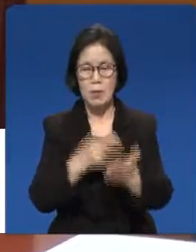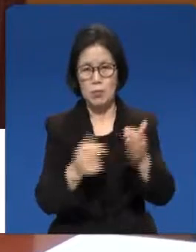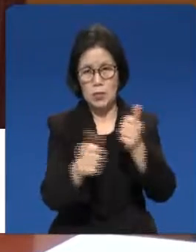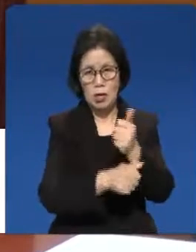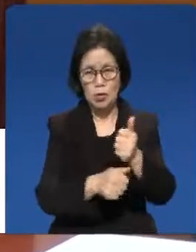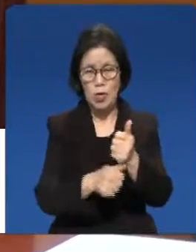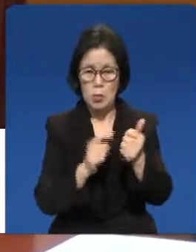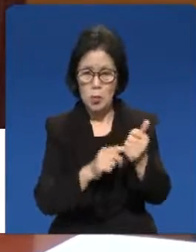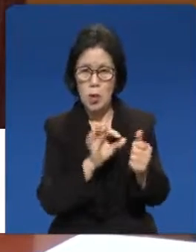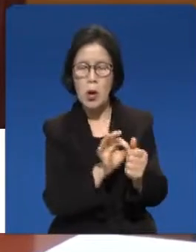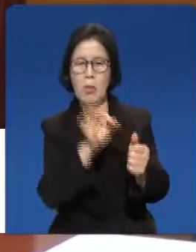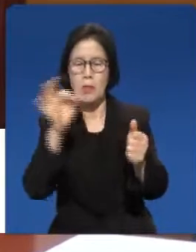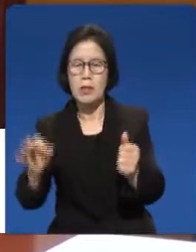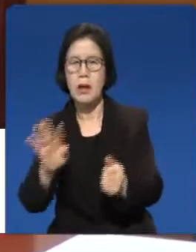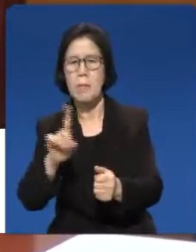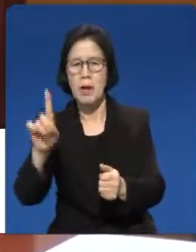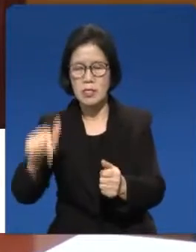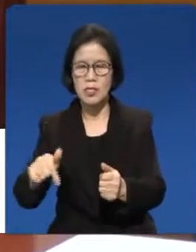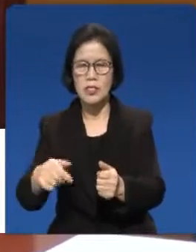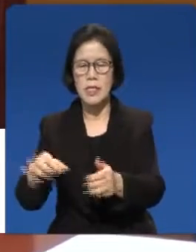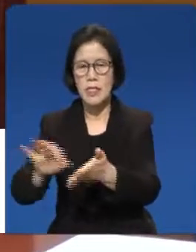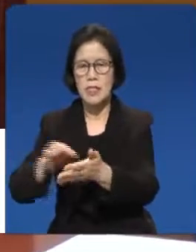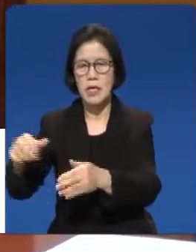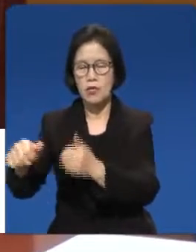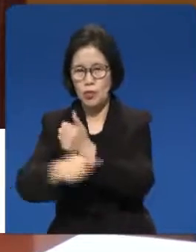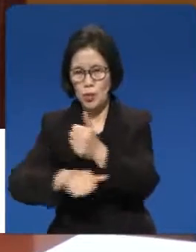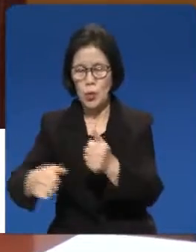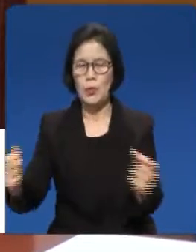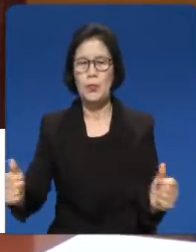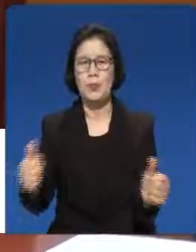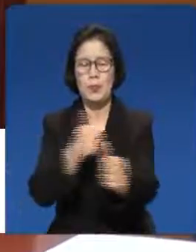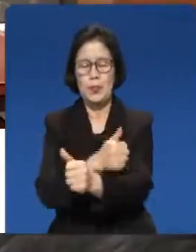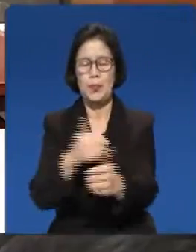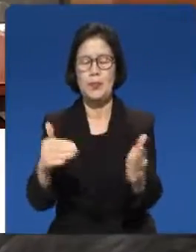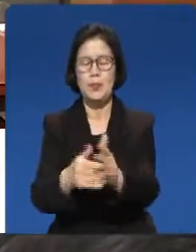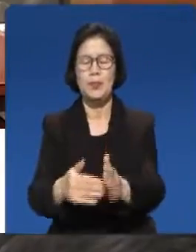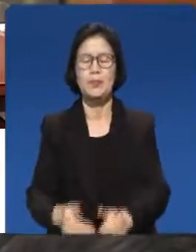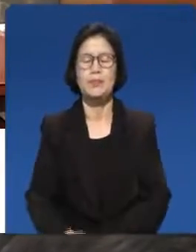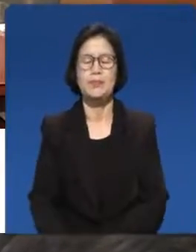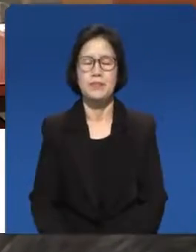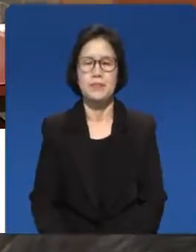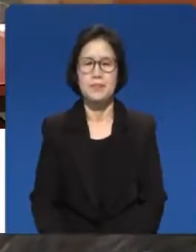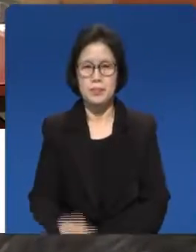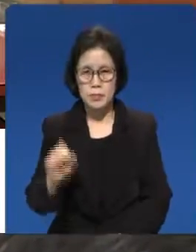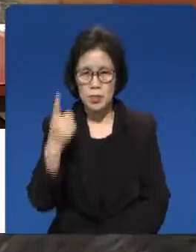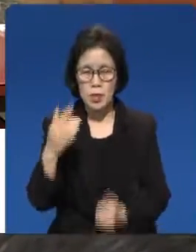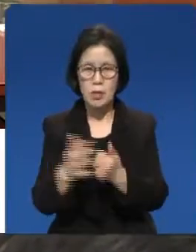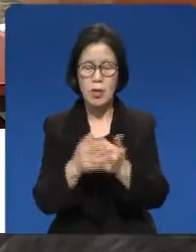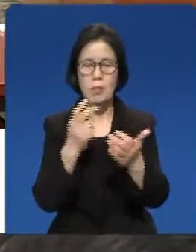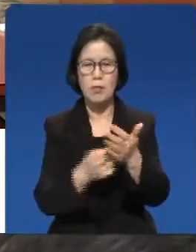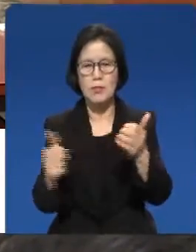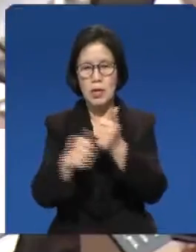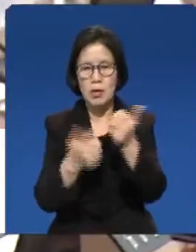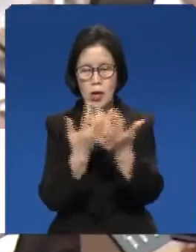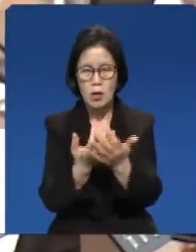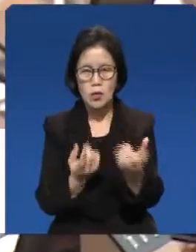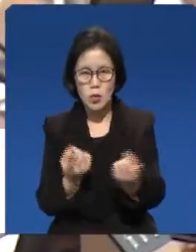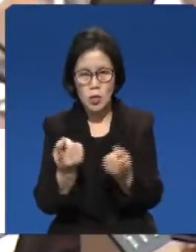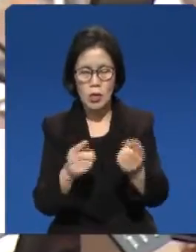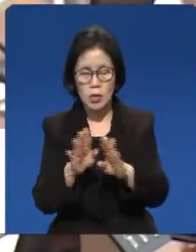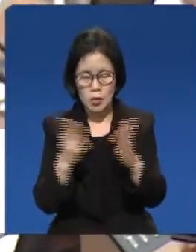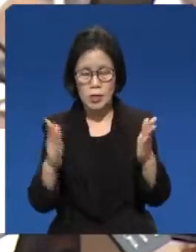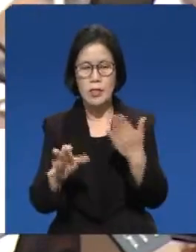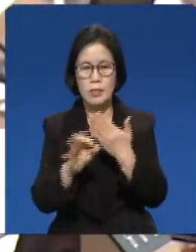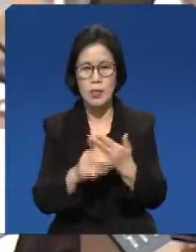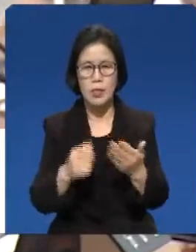소속 민주당 박성준 의원을 기재 위로 맛 바꿨습니다 이로 인해 법사 이 안건 조정이 가 열릴 경우